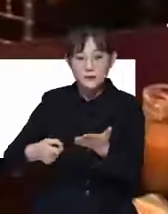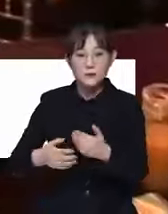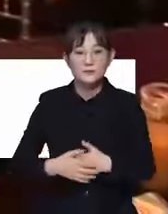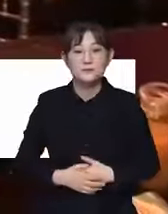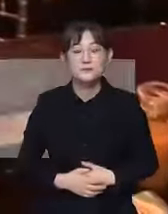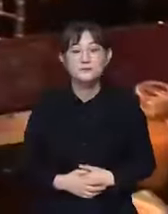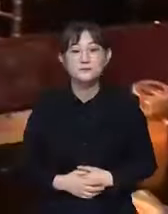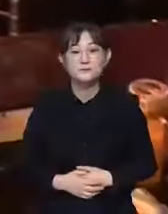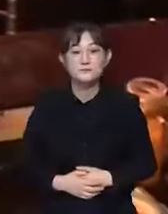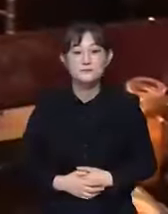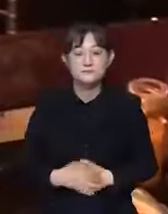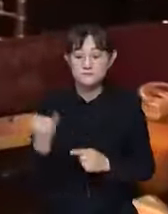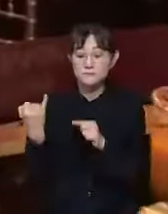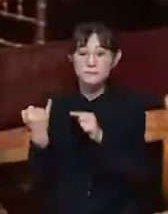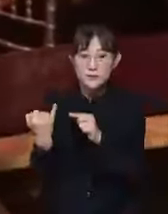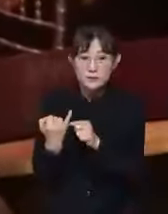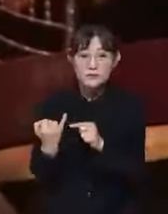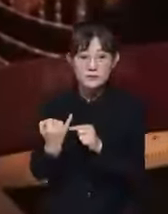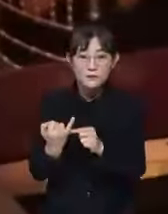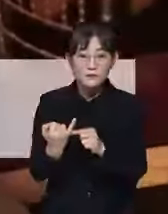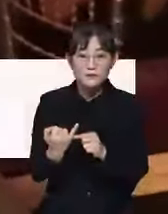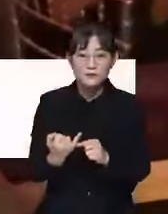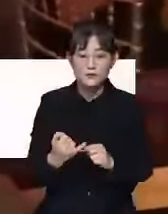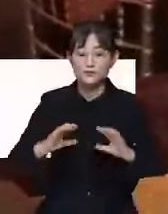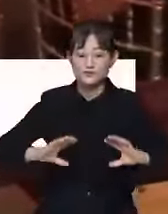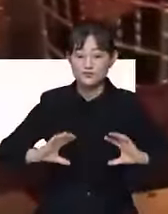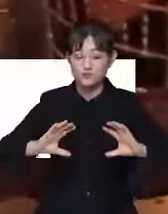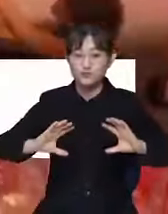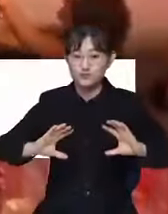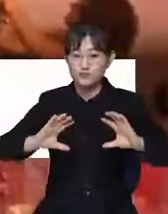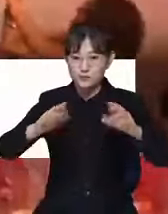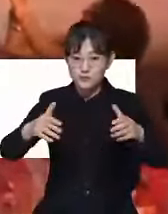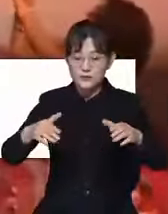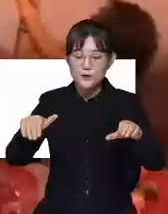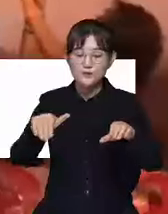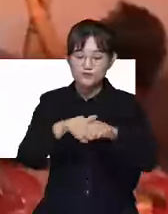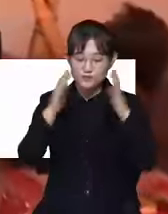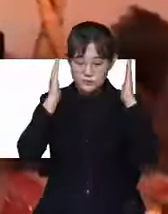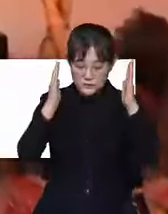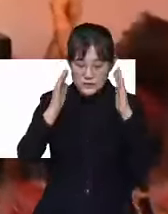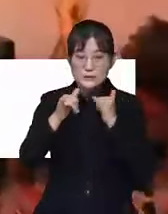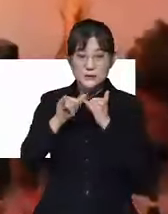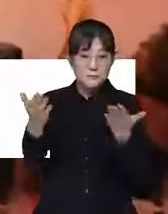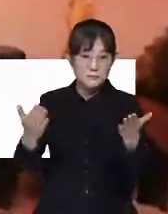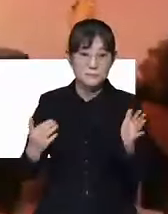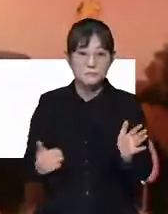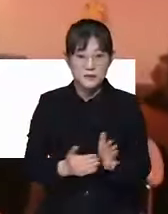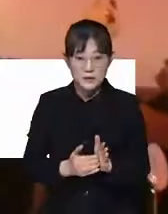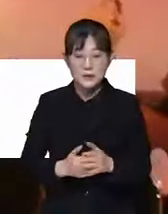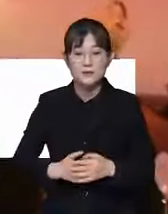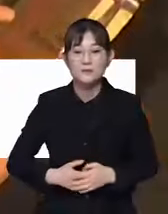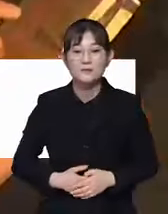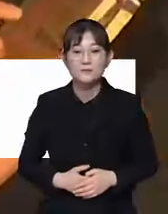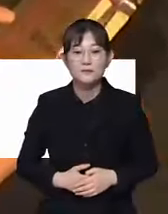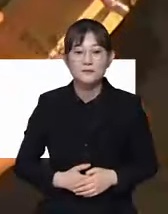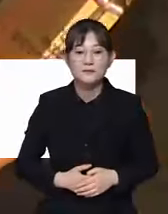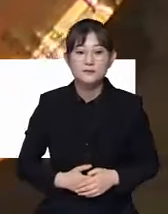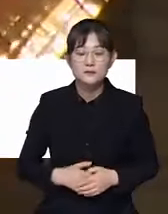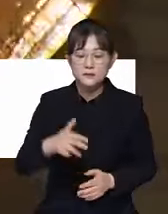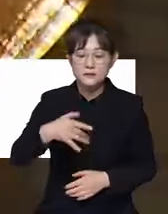썼습니다 한강은 일찌감치 주요 문학상을 수상하며 세계적인 작가로 인정받았습니다